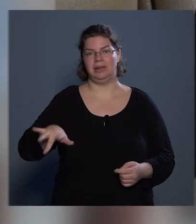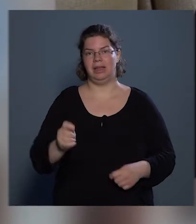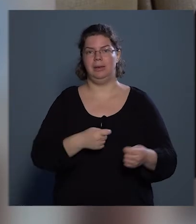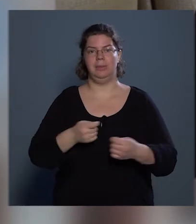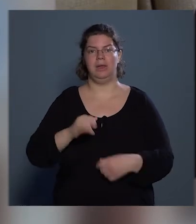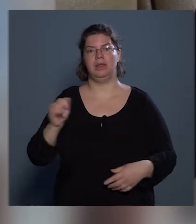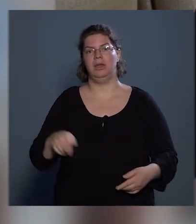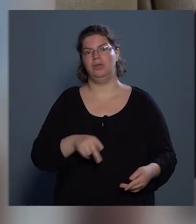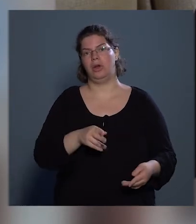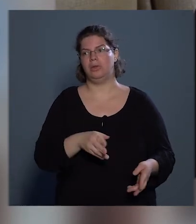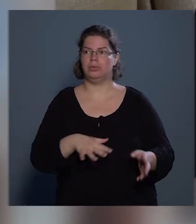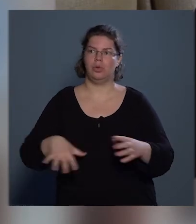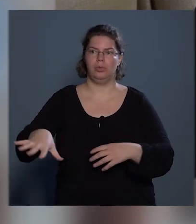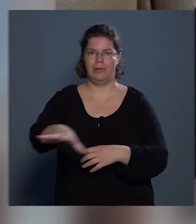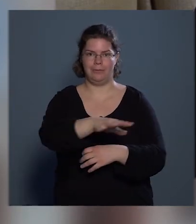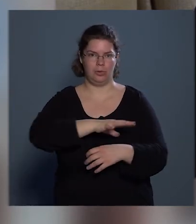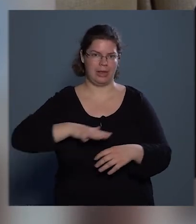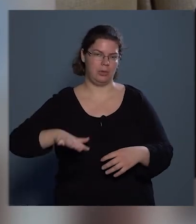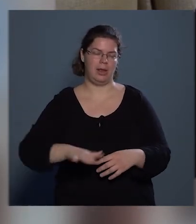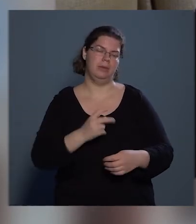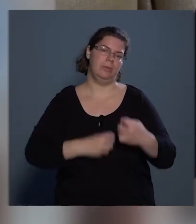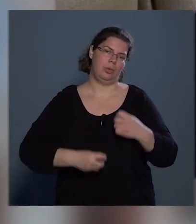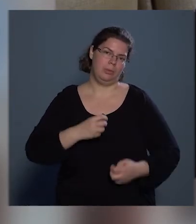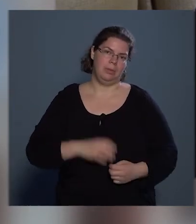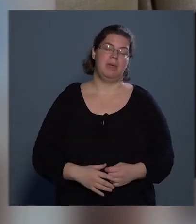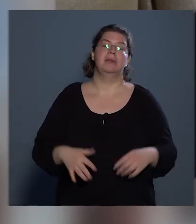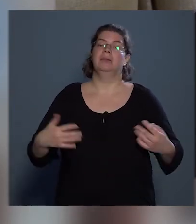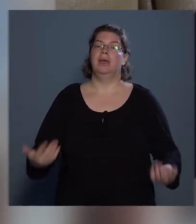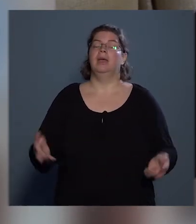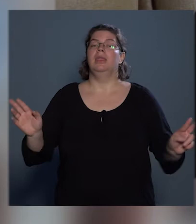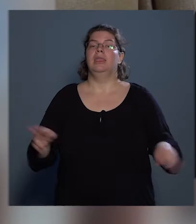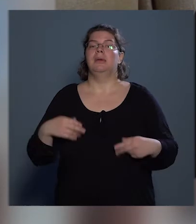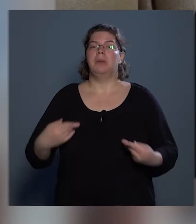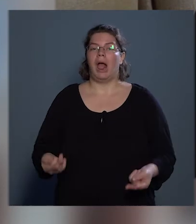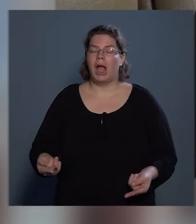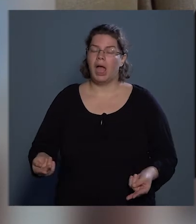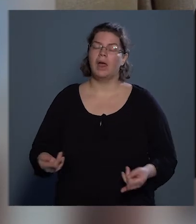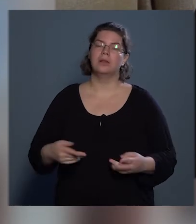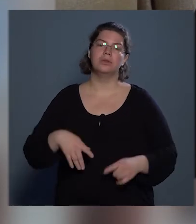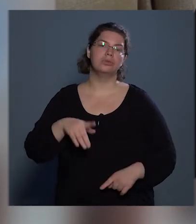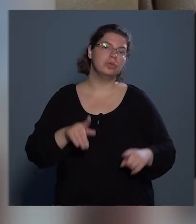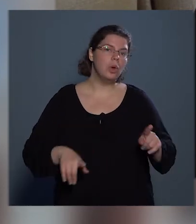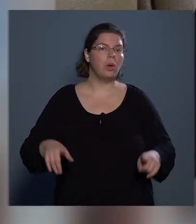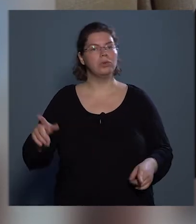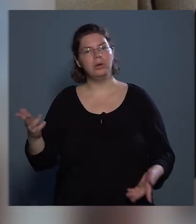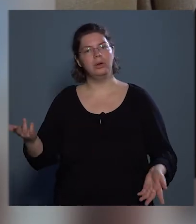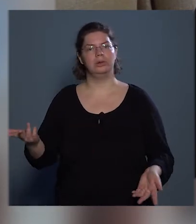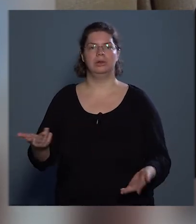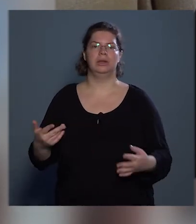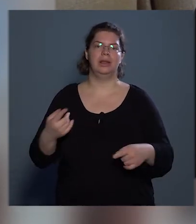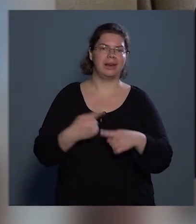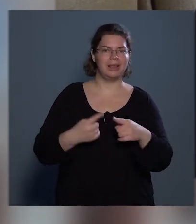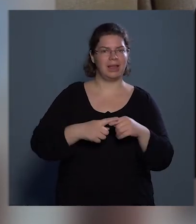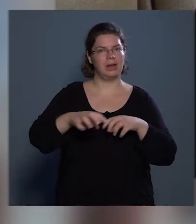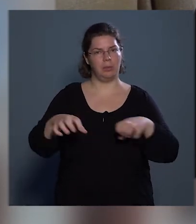azt körülvevő területnek a problémája. Tehát nem lehet külön-külön részekre bontani